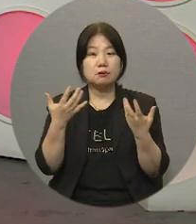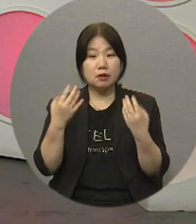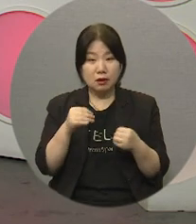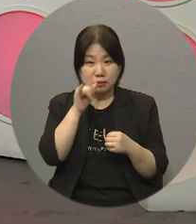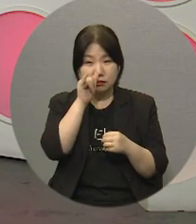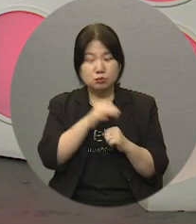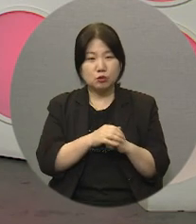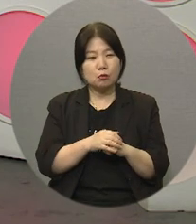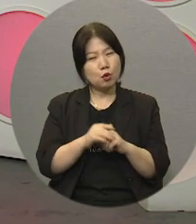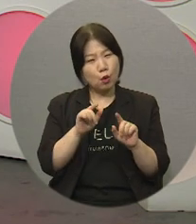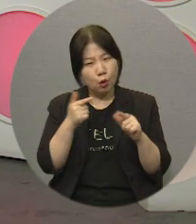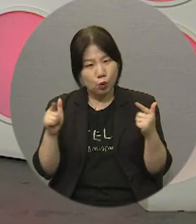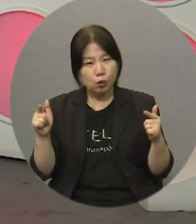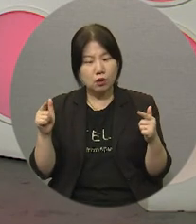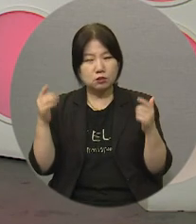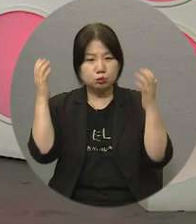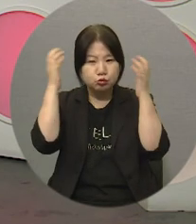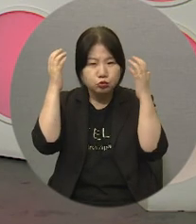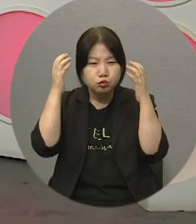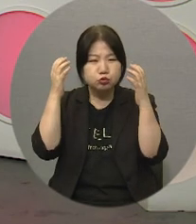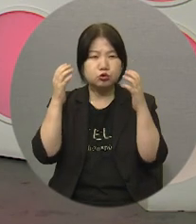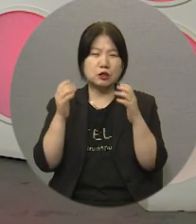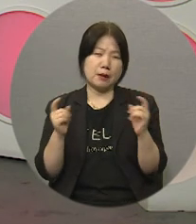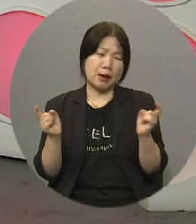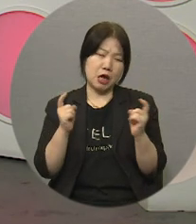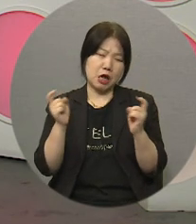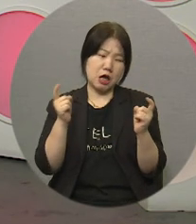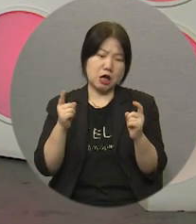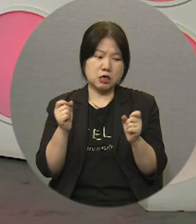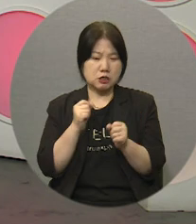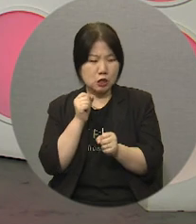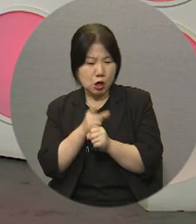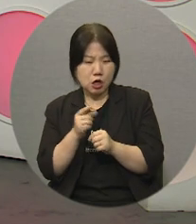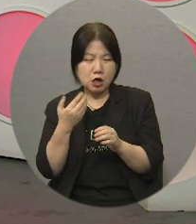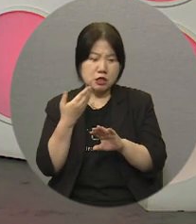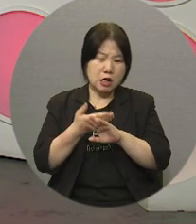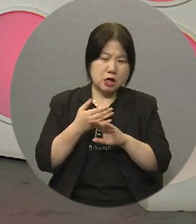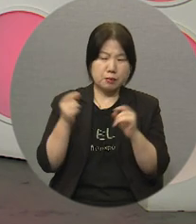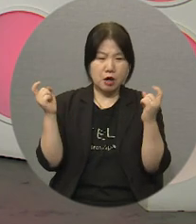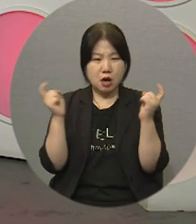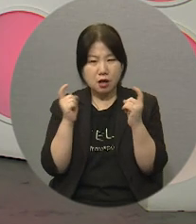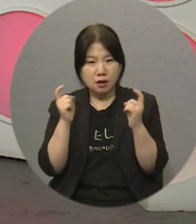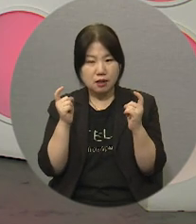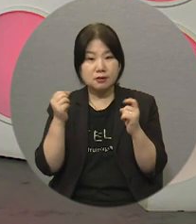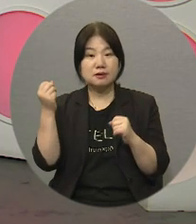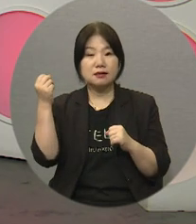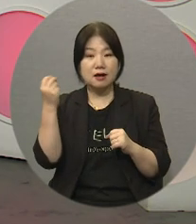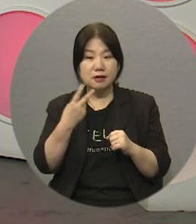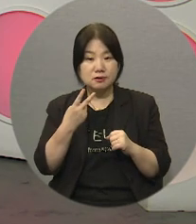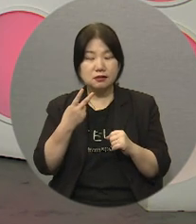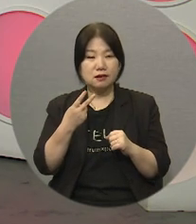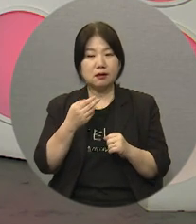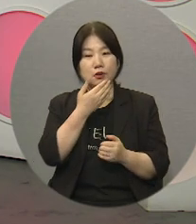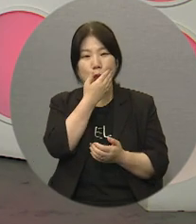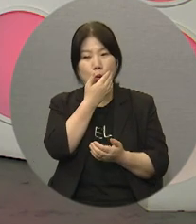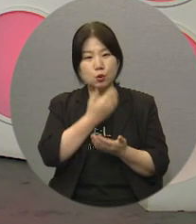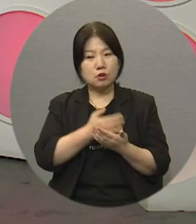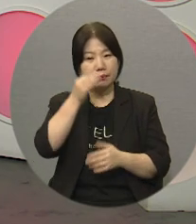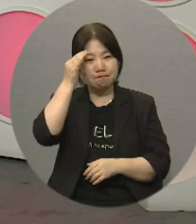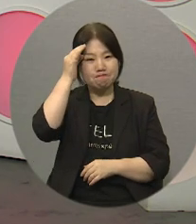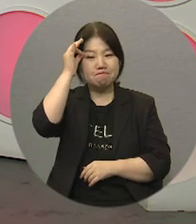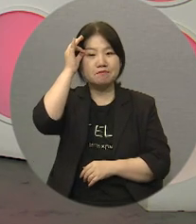그렇죠. 생활고로, 뭐 불화로, 성격 차이로. 하지만 그거를 또 다시 그 소중함을